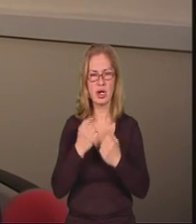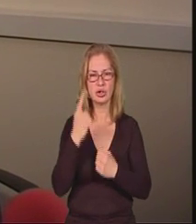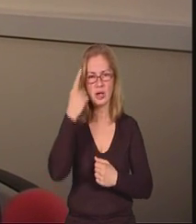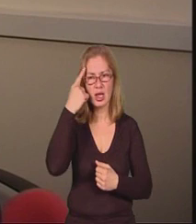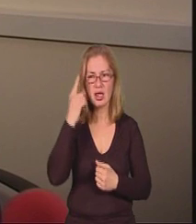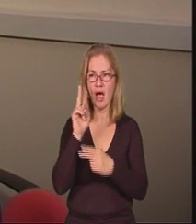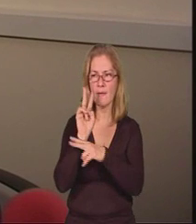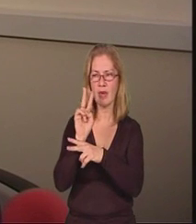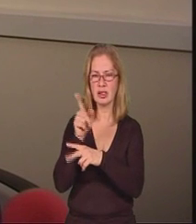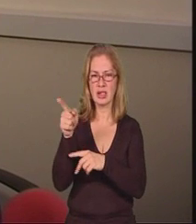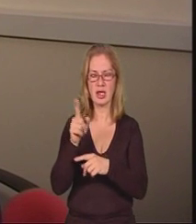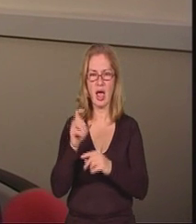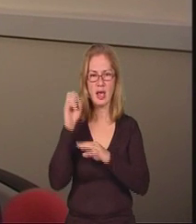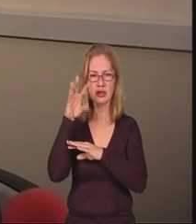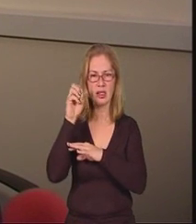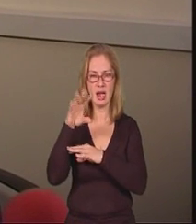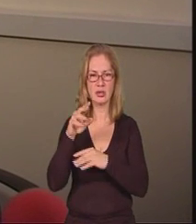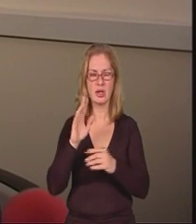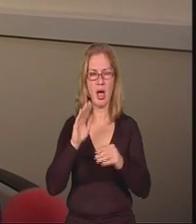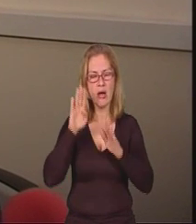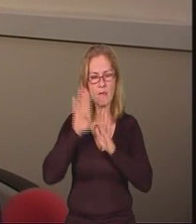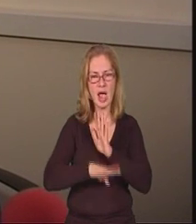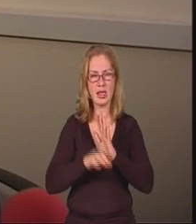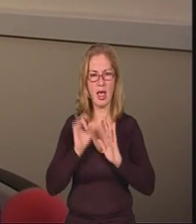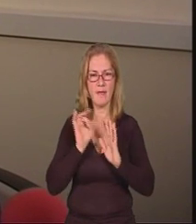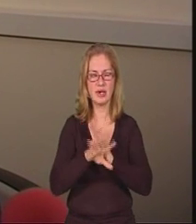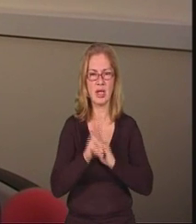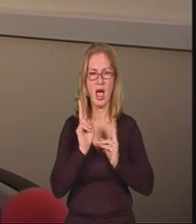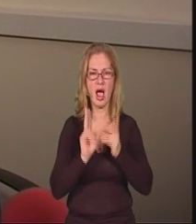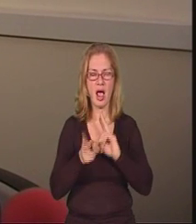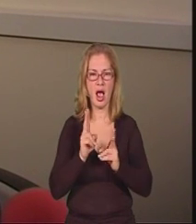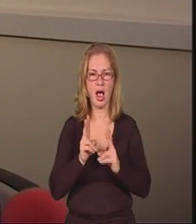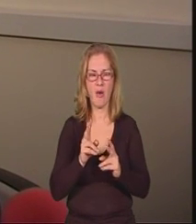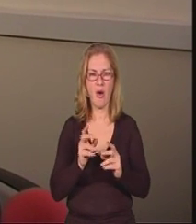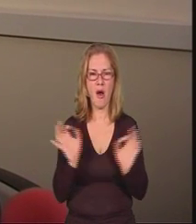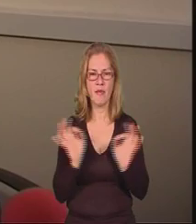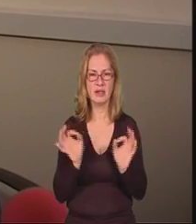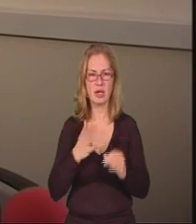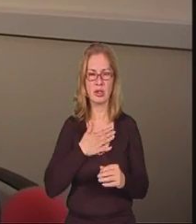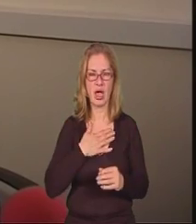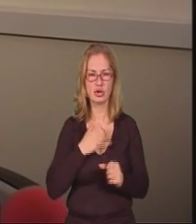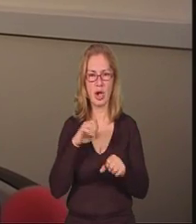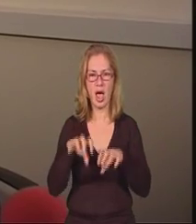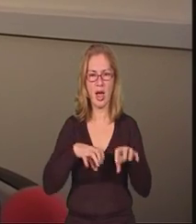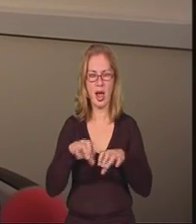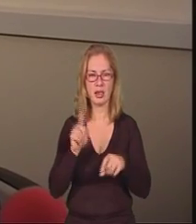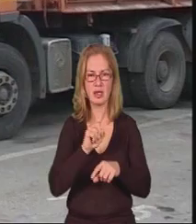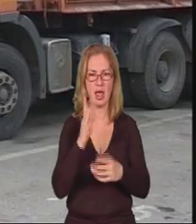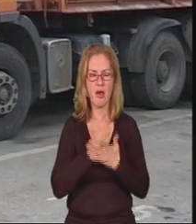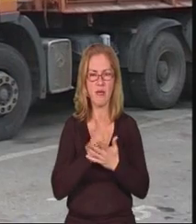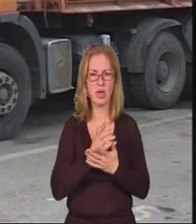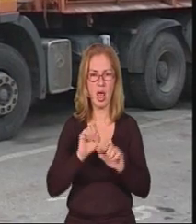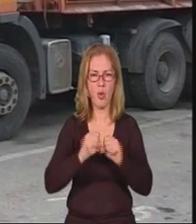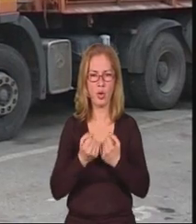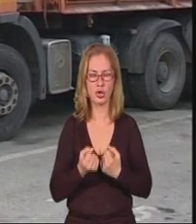obrate pažnju na postavljenu signalizaciju i u zoni radova smanje brzinu kako bezbednost naših radnika ne bi bila ugrožena.